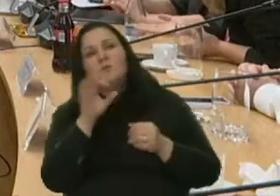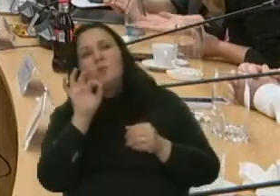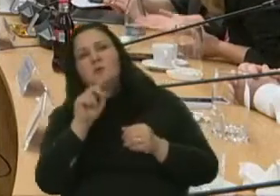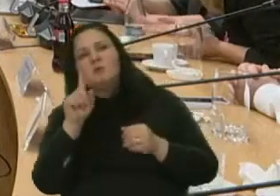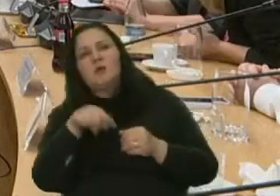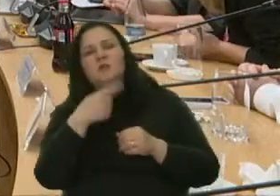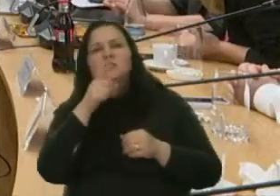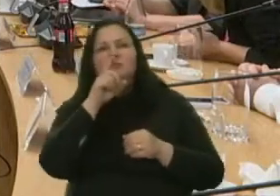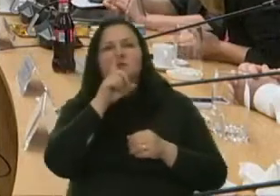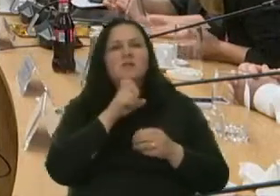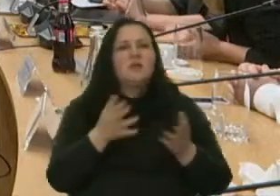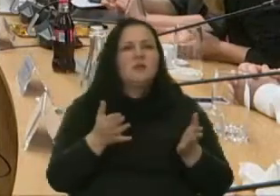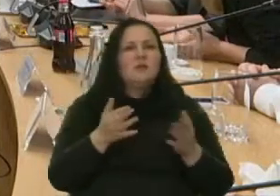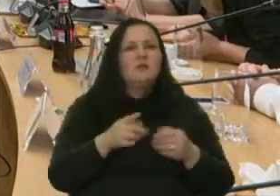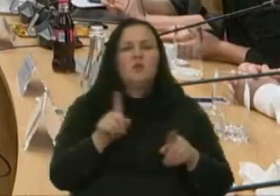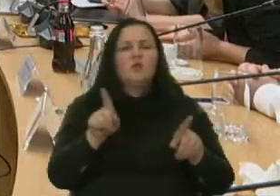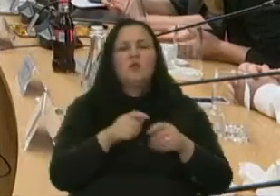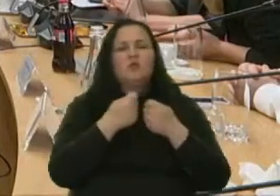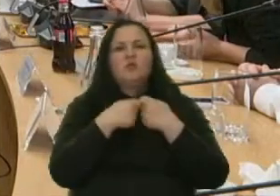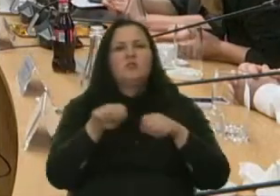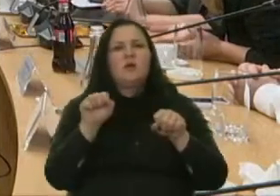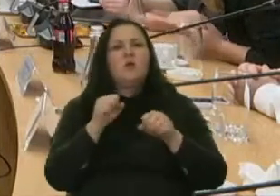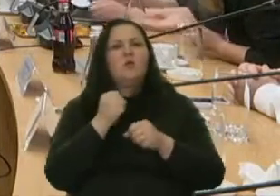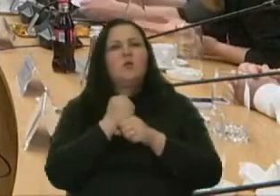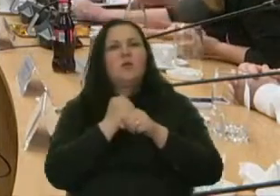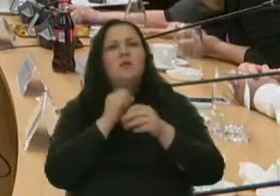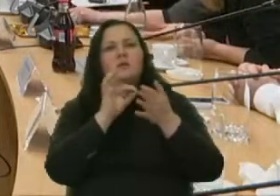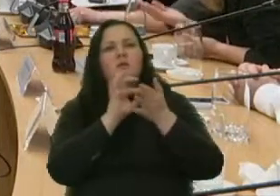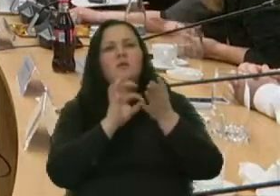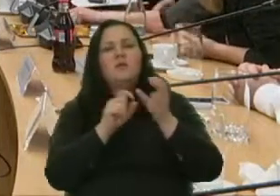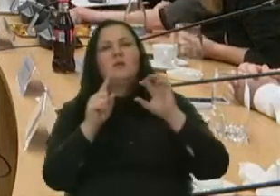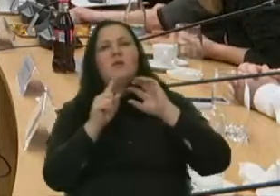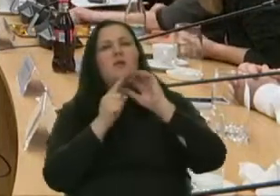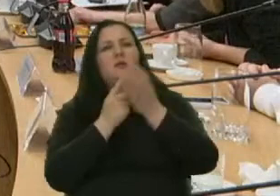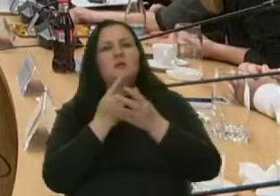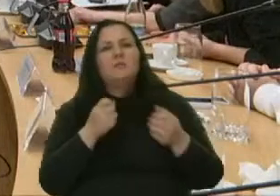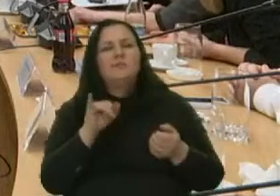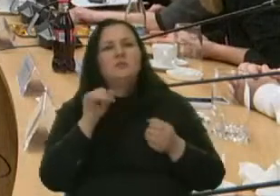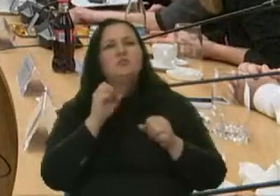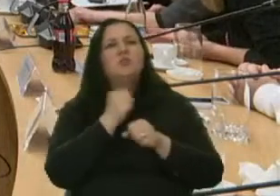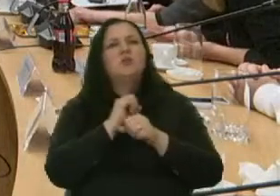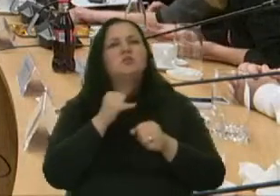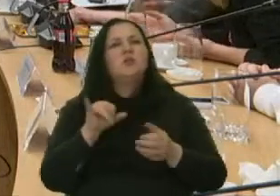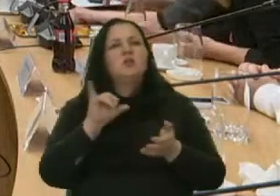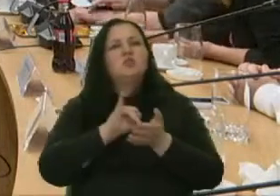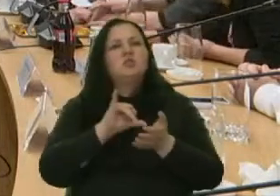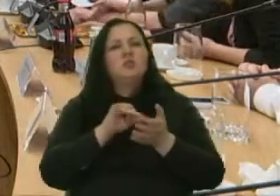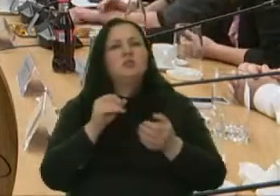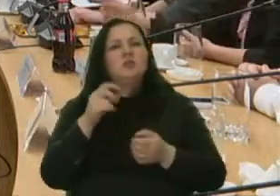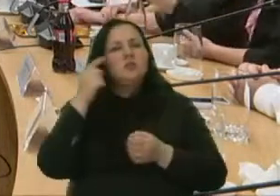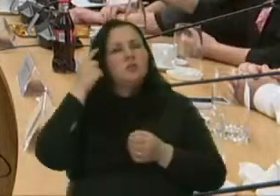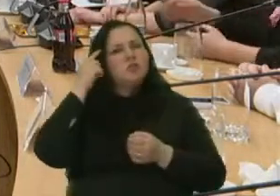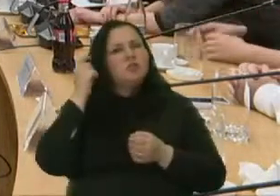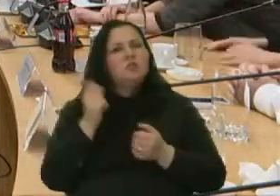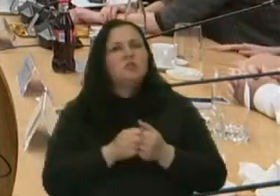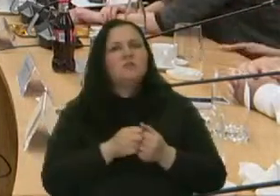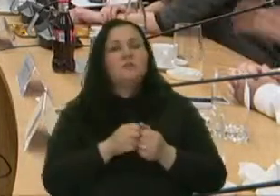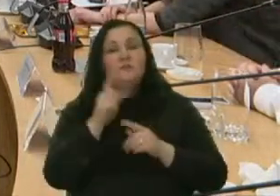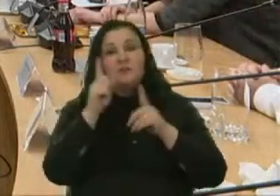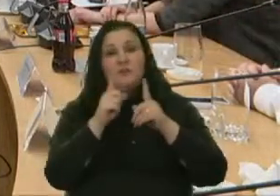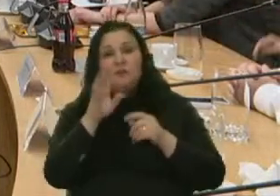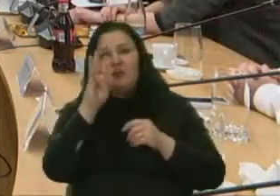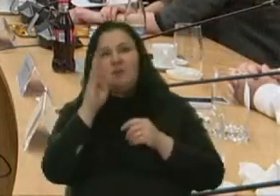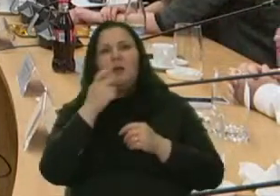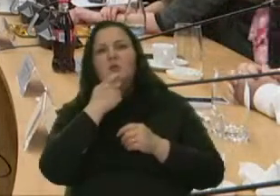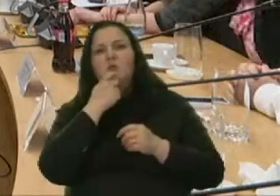nu bănuiesc că n au lucrat aceeași regulamentul de Cultură care au lucrat și la centrul de Științe Nu mulțumesc Dacă de patru